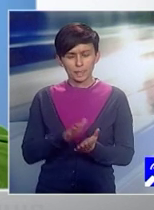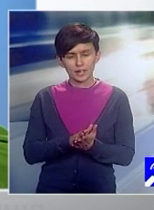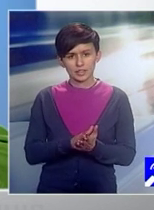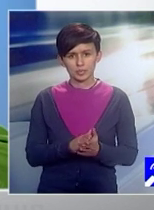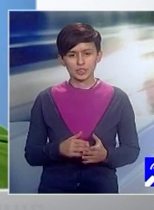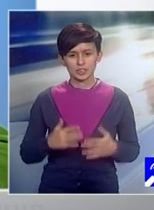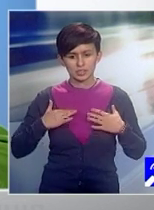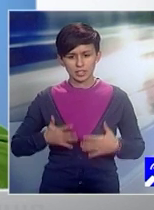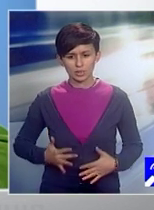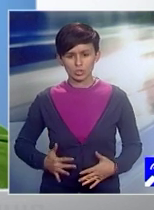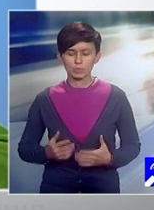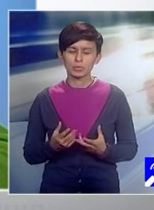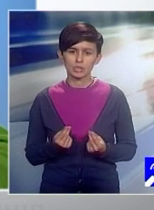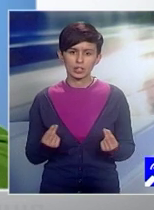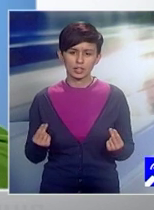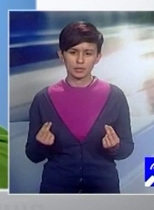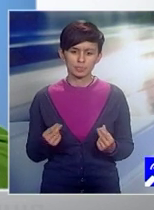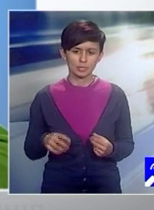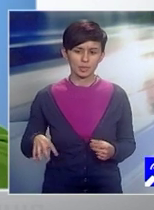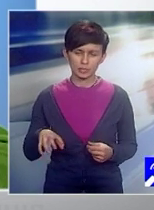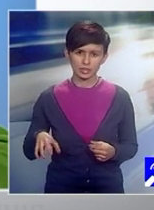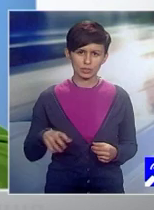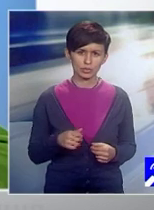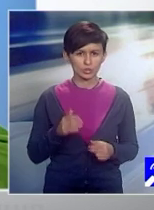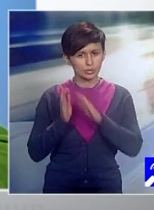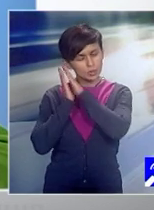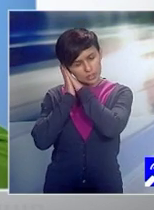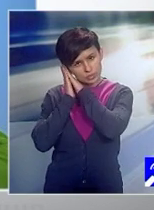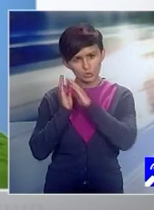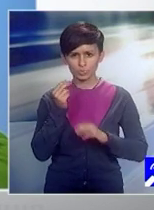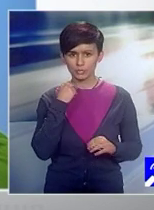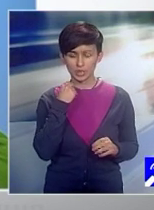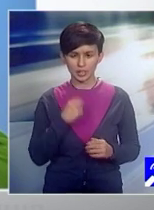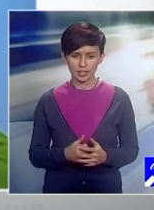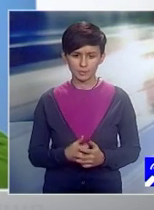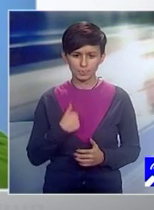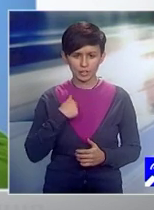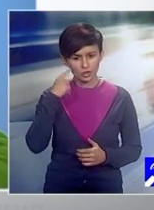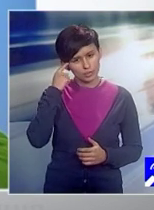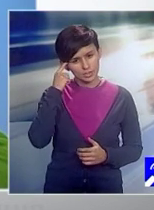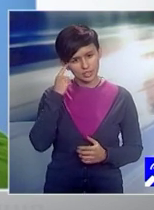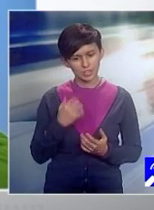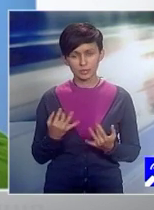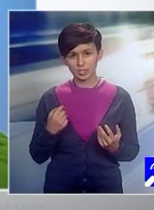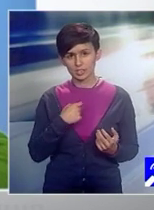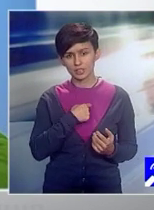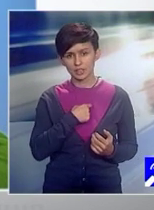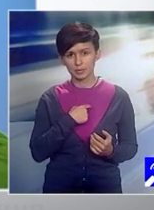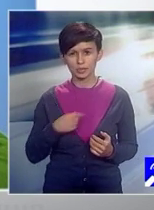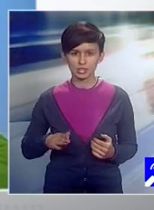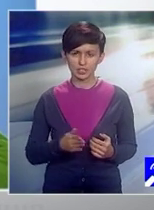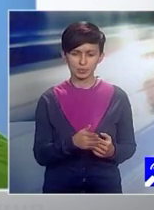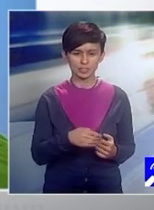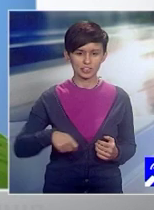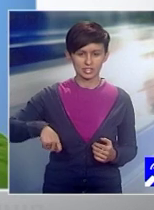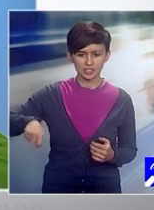biologic în mai multe direcții. Cu somnul, cu mâncarea. La un moment dat mă gândeam cât pește pot să gătească oamenii ăștia și cât pește